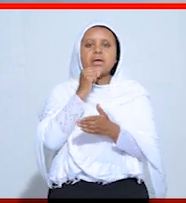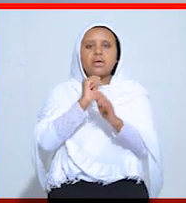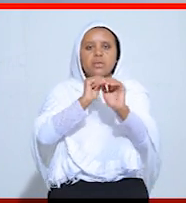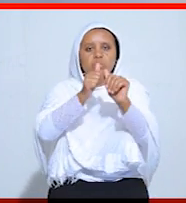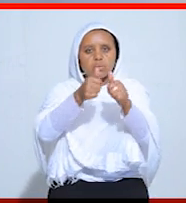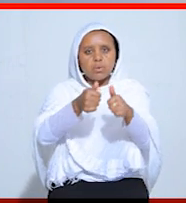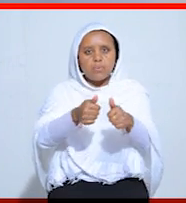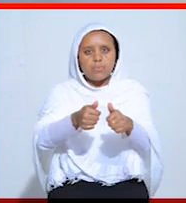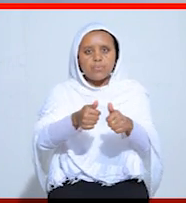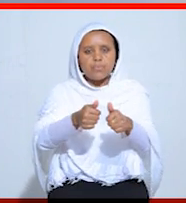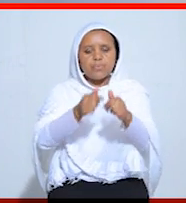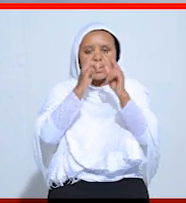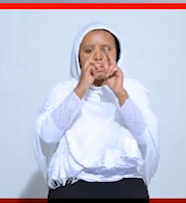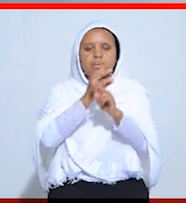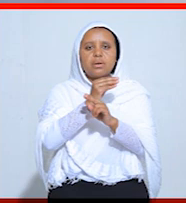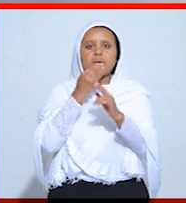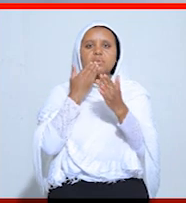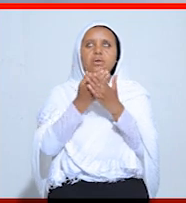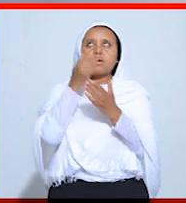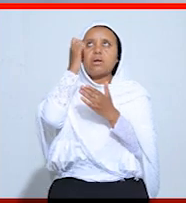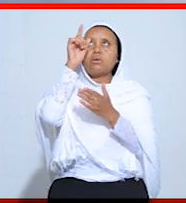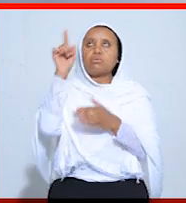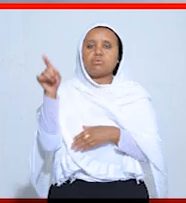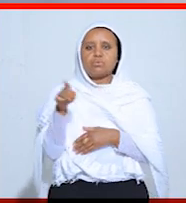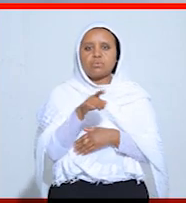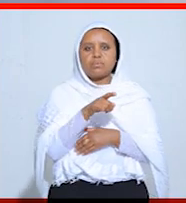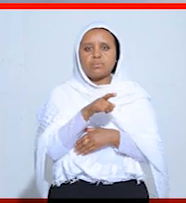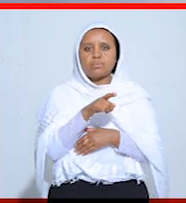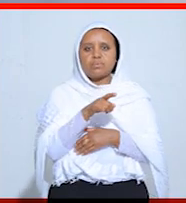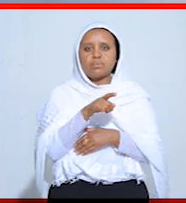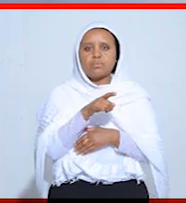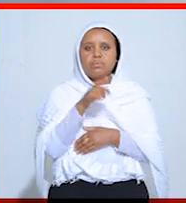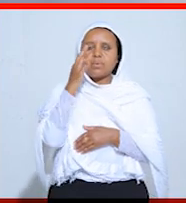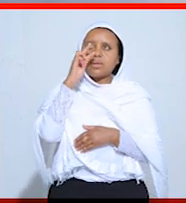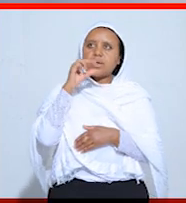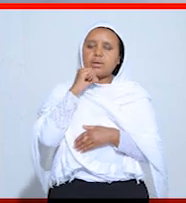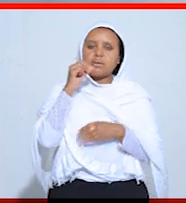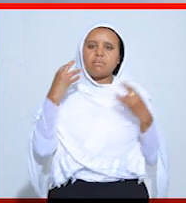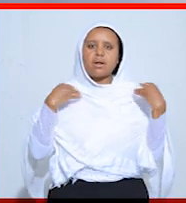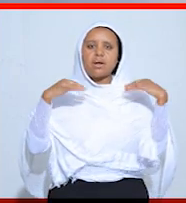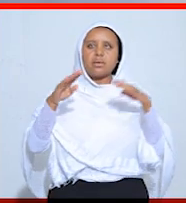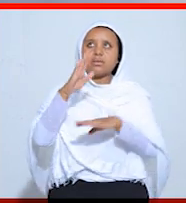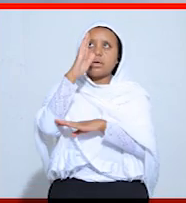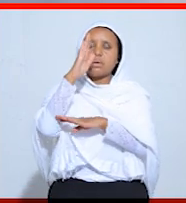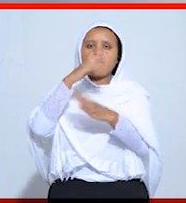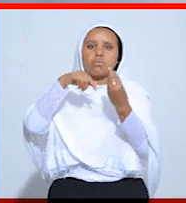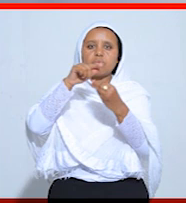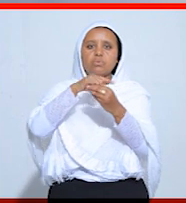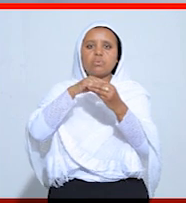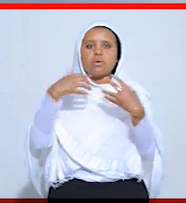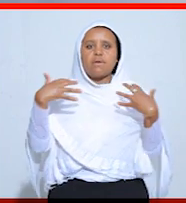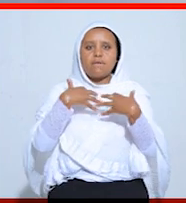ስለማይነገር ስጦታው ክብርና መስጋና ለርሱ ይሁን። ይታየን መልአክ እግዚአብሔር አውዶሙ